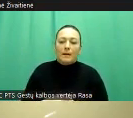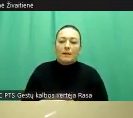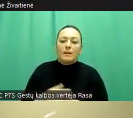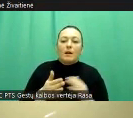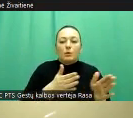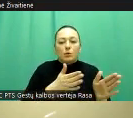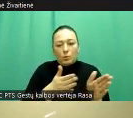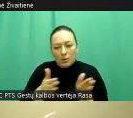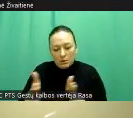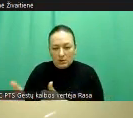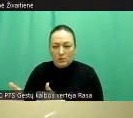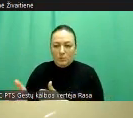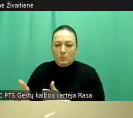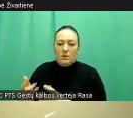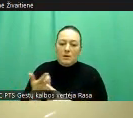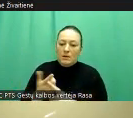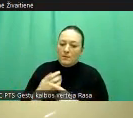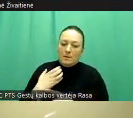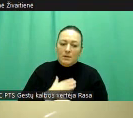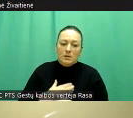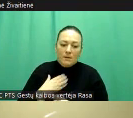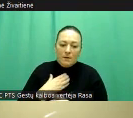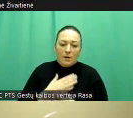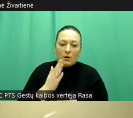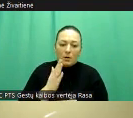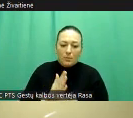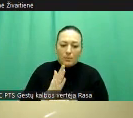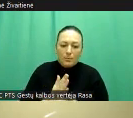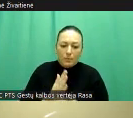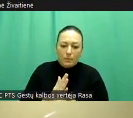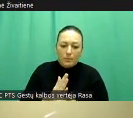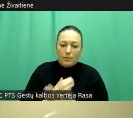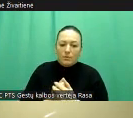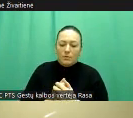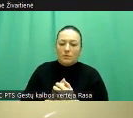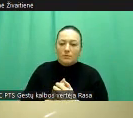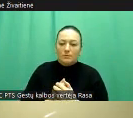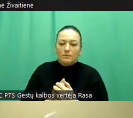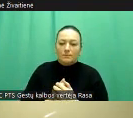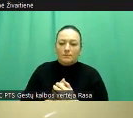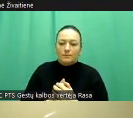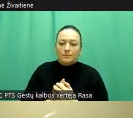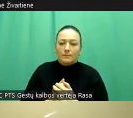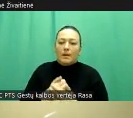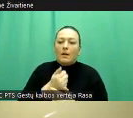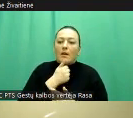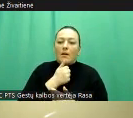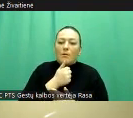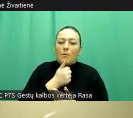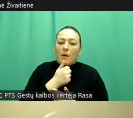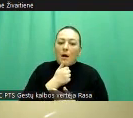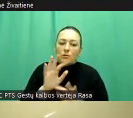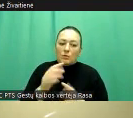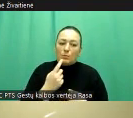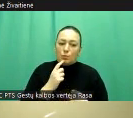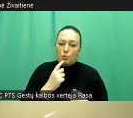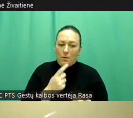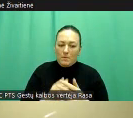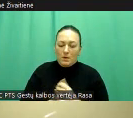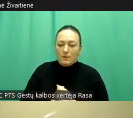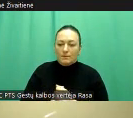nuoseklumas ypač svarbus labiau decentralizuotose mokyklų sistemose. At, pavyzdžiui, tokiuose kaip Suomijoje.